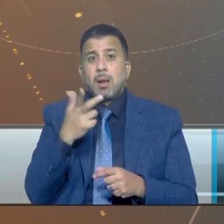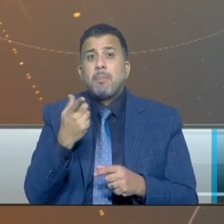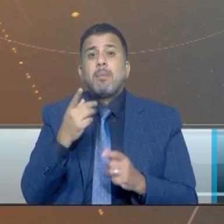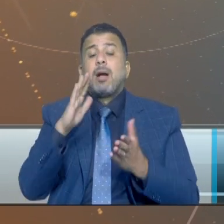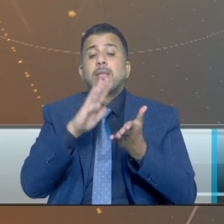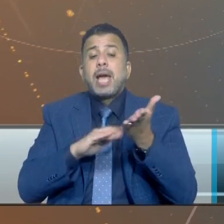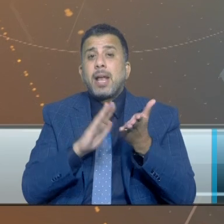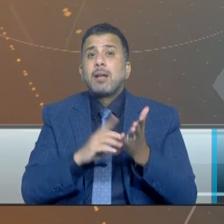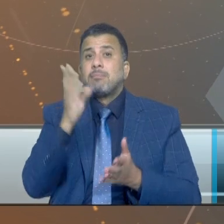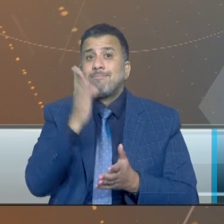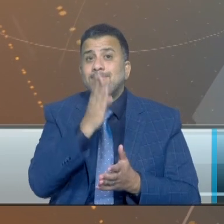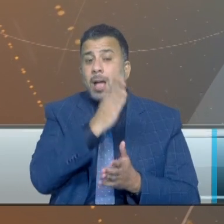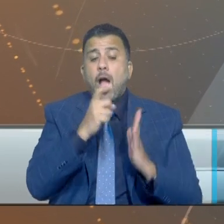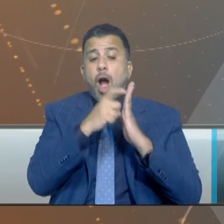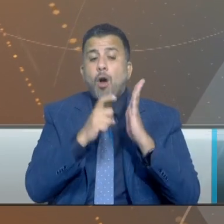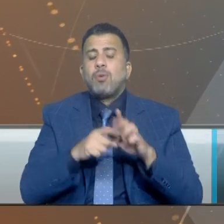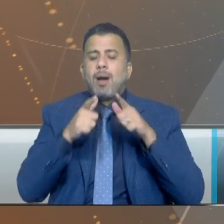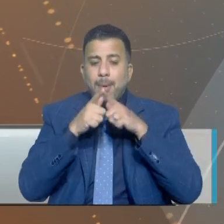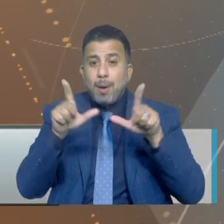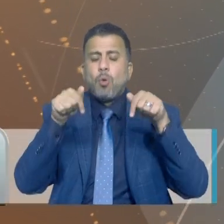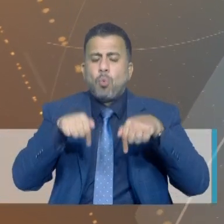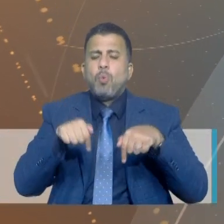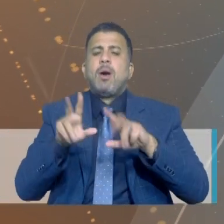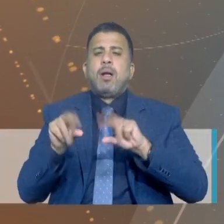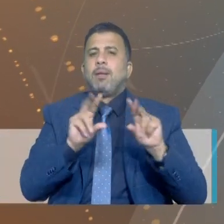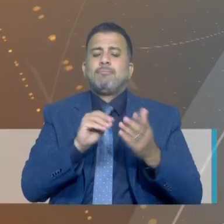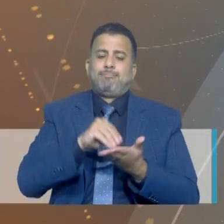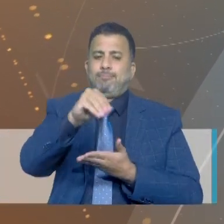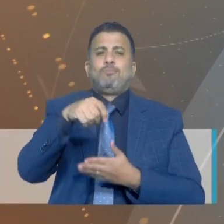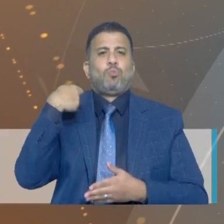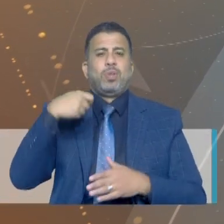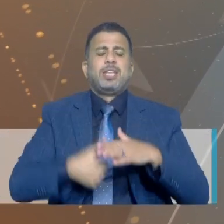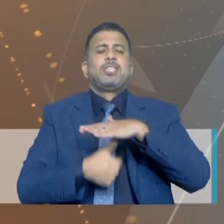وذلك اعتبارا من تاريخ صدور هذا المرسوم